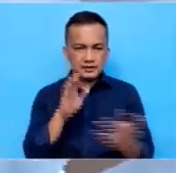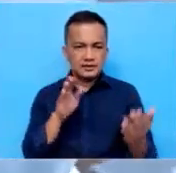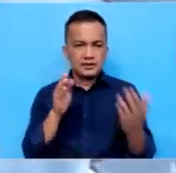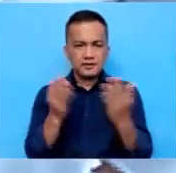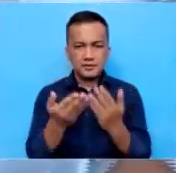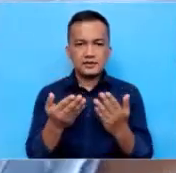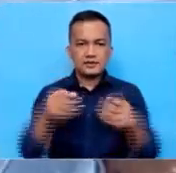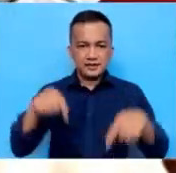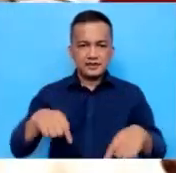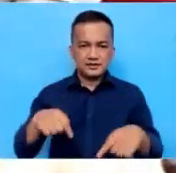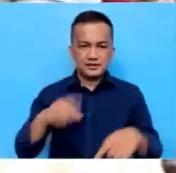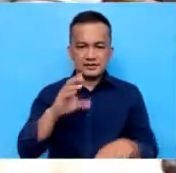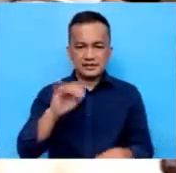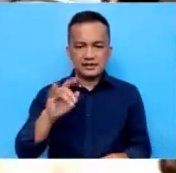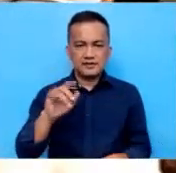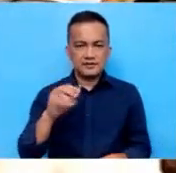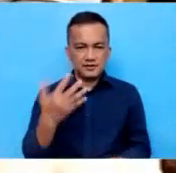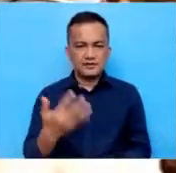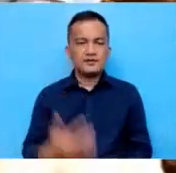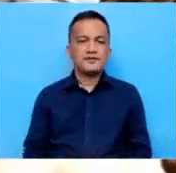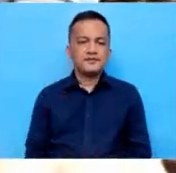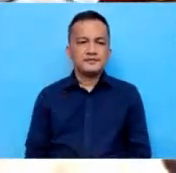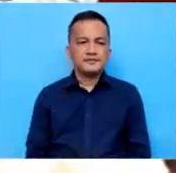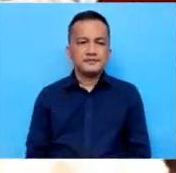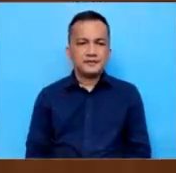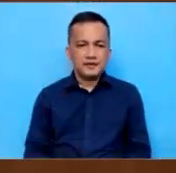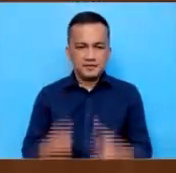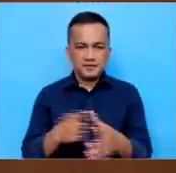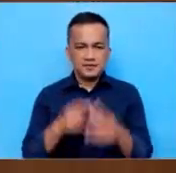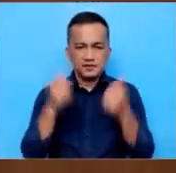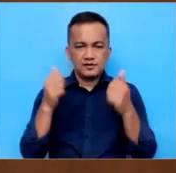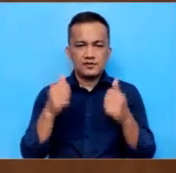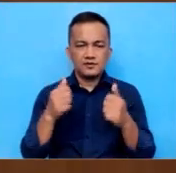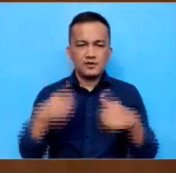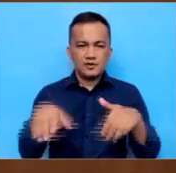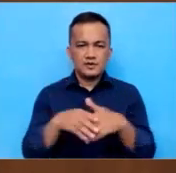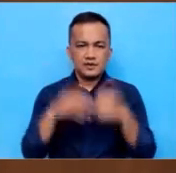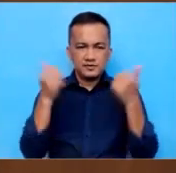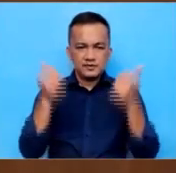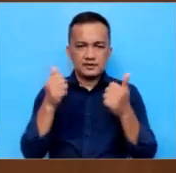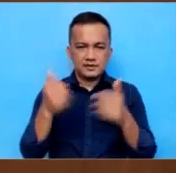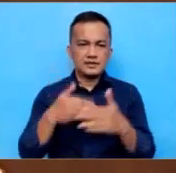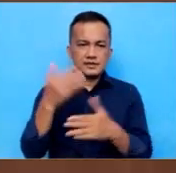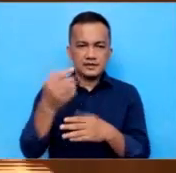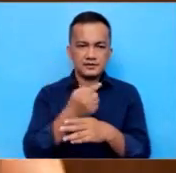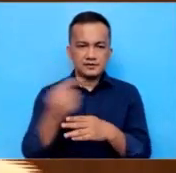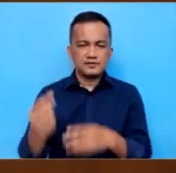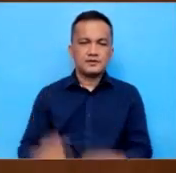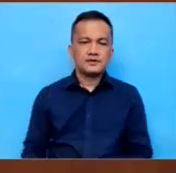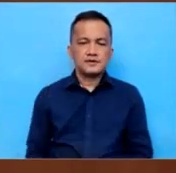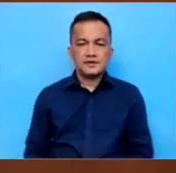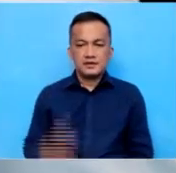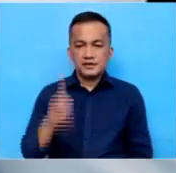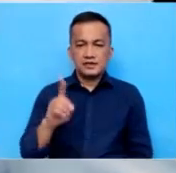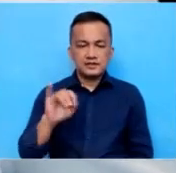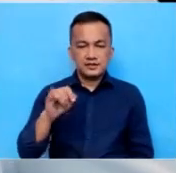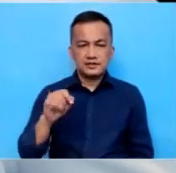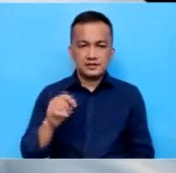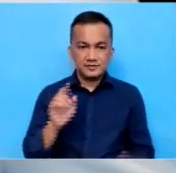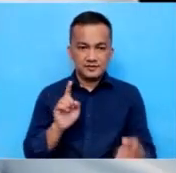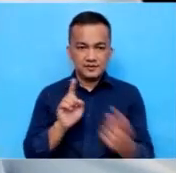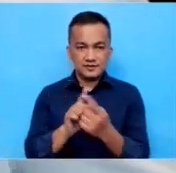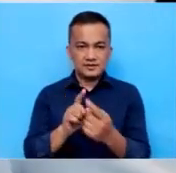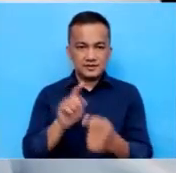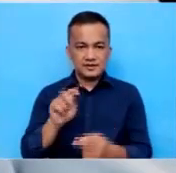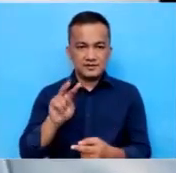sa Singko. First wedding anniversary na rin nila next week. Dito din kami ni DJ nag-meet sa TV5. 2010